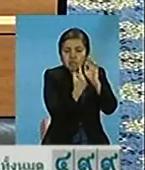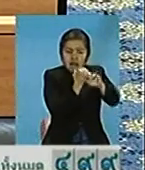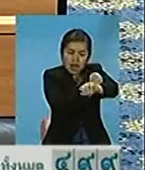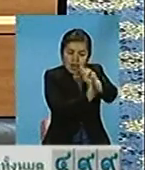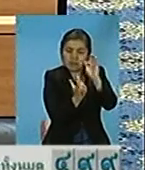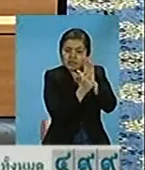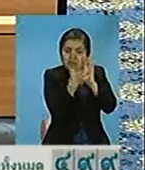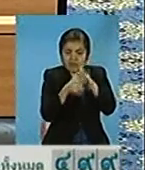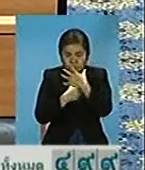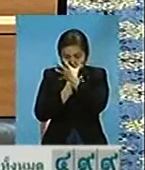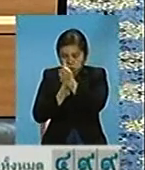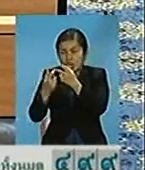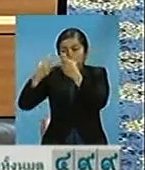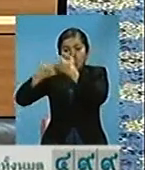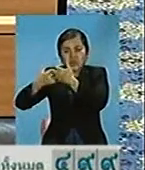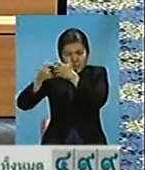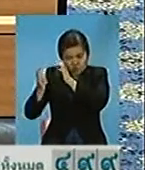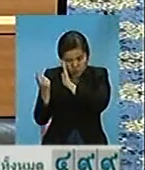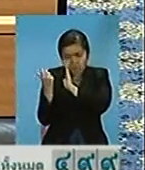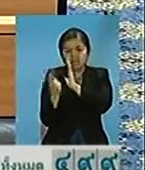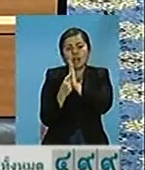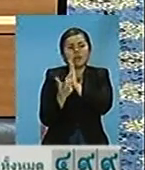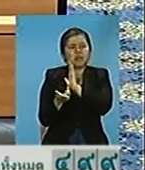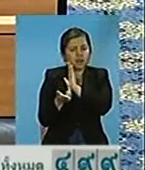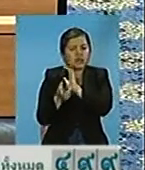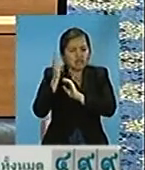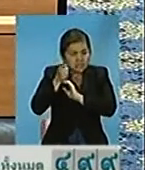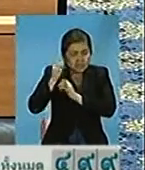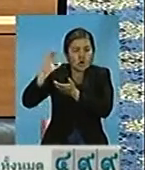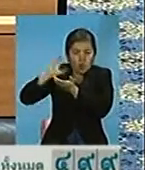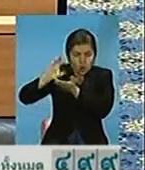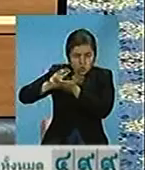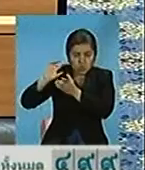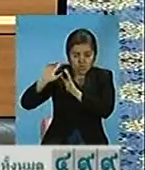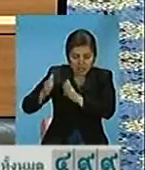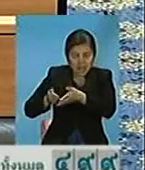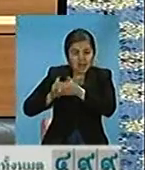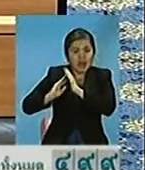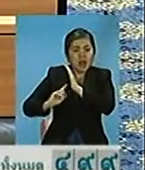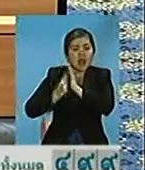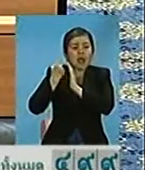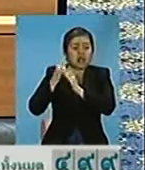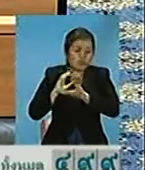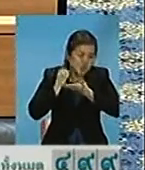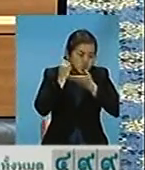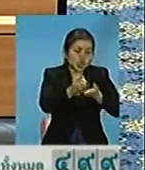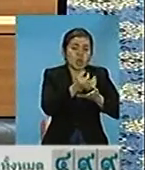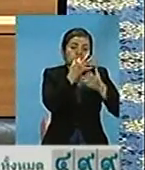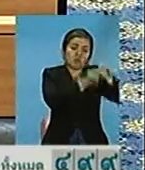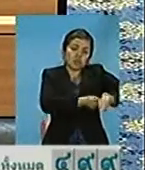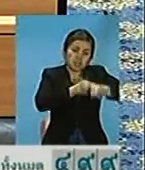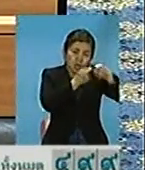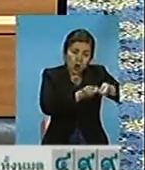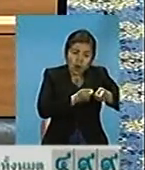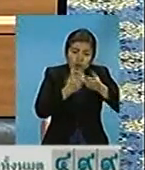ข้อแท้จริงมันเป็นอย่างนี้ท่านประธานกองทุนเซฟเนี่ยตั้งมาแต่แรกเราตั้งมาเพื่อช่วยชาวสวนยางไม่ได้